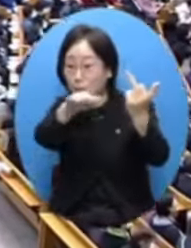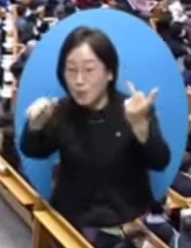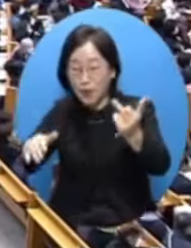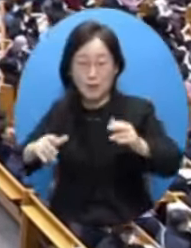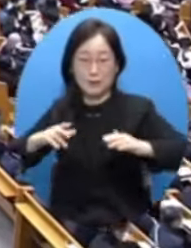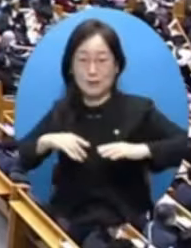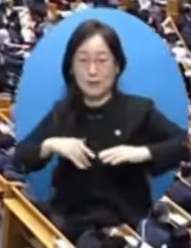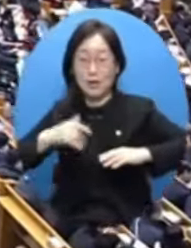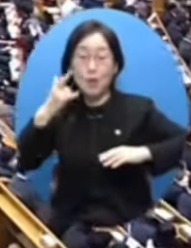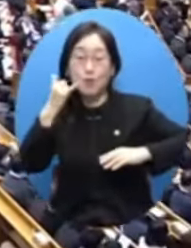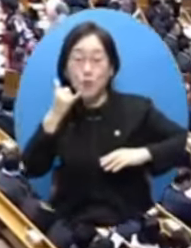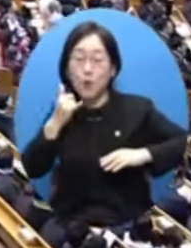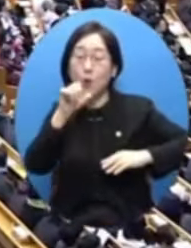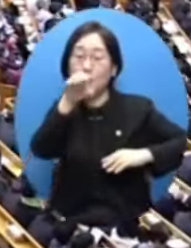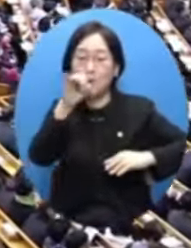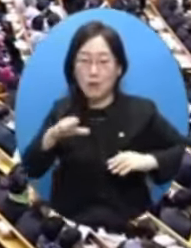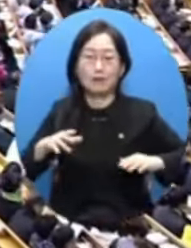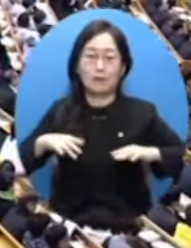자랑했습니다. 그랬더니